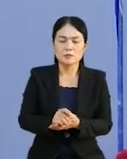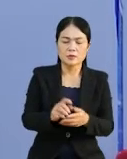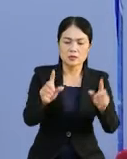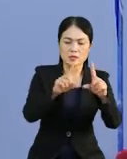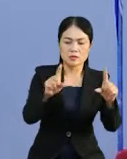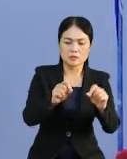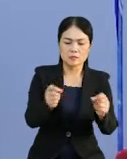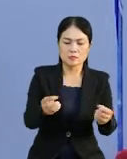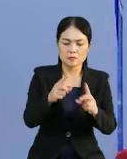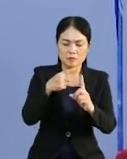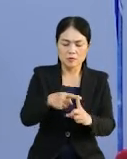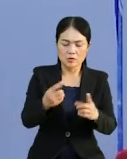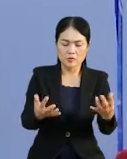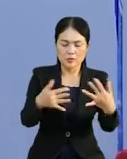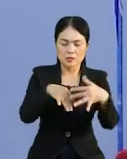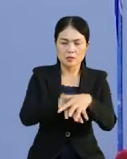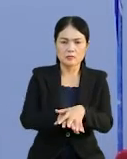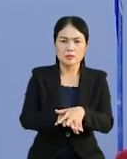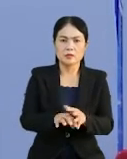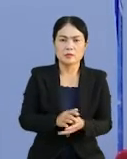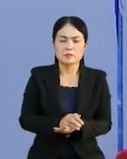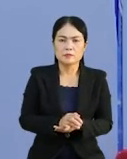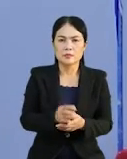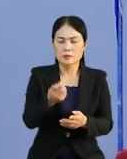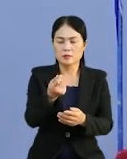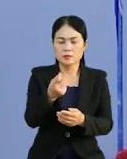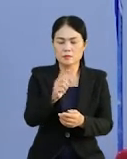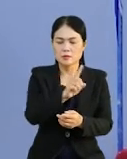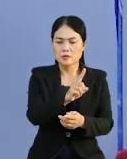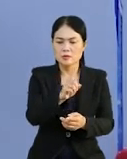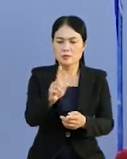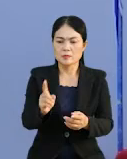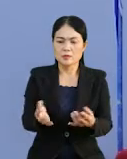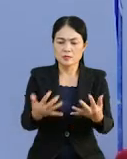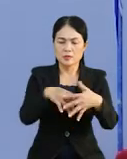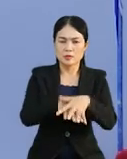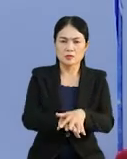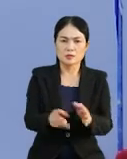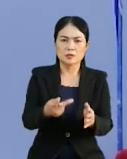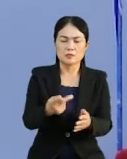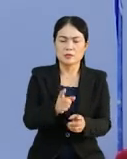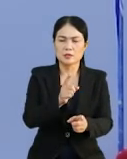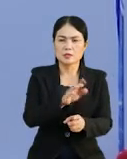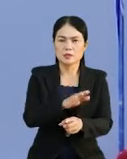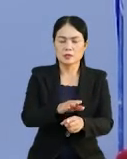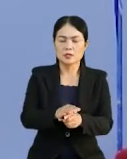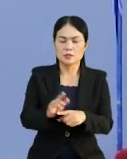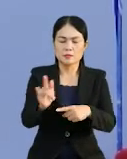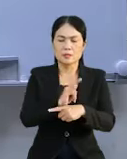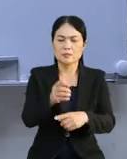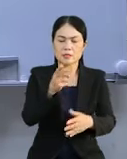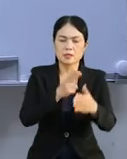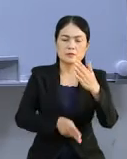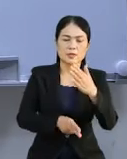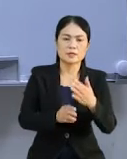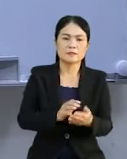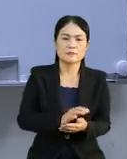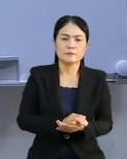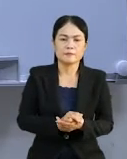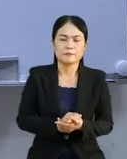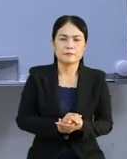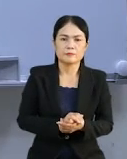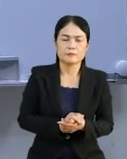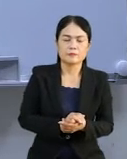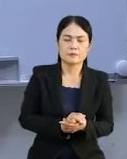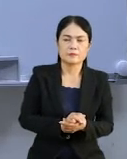chố khỉa chắc đầm bày dược đầm lấy này prạ mùi sinh lật một bệnh chố khỉa cứ con trâu prạ prò màn vị thi ở vấy